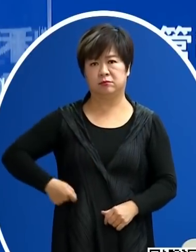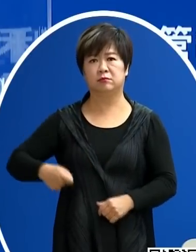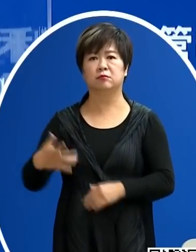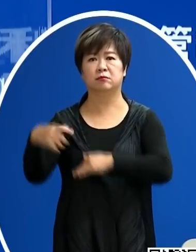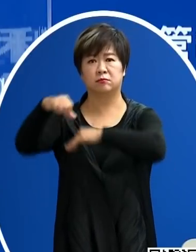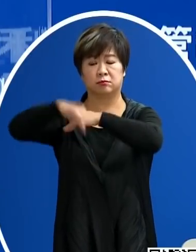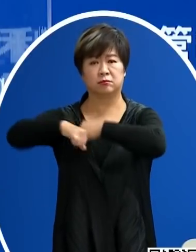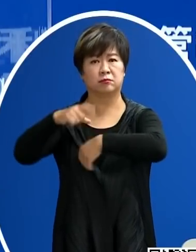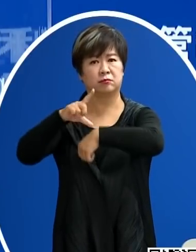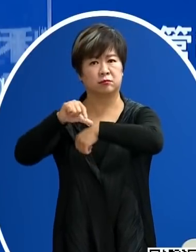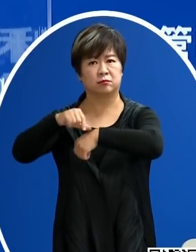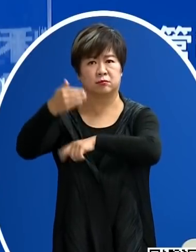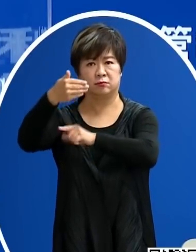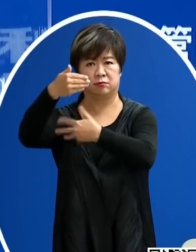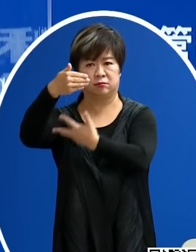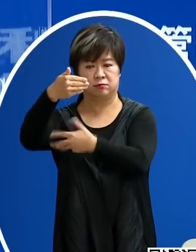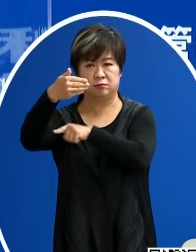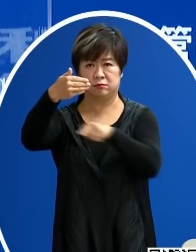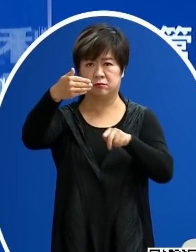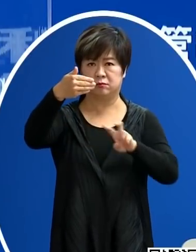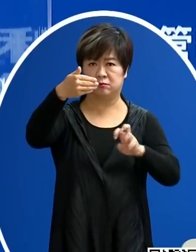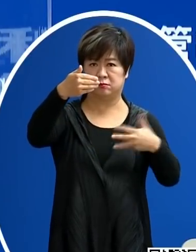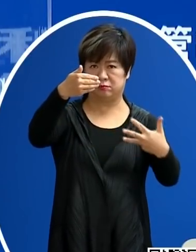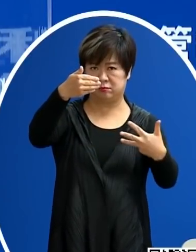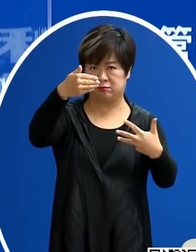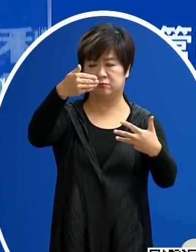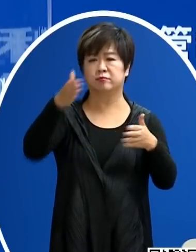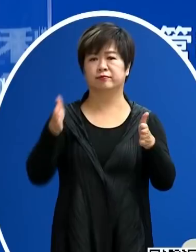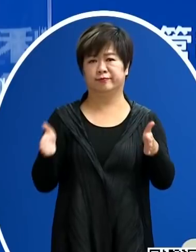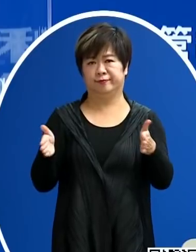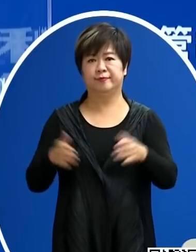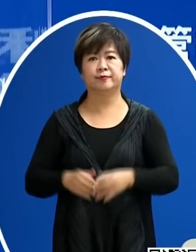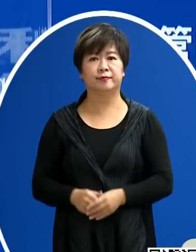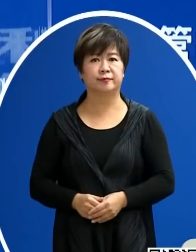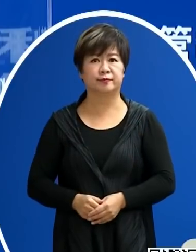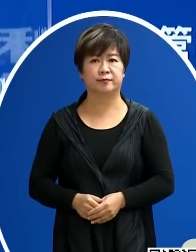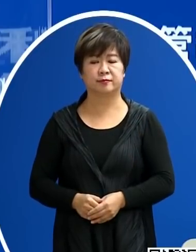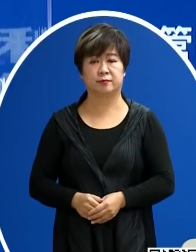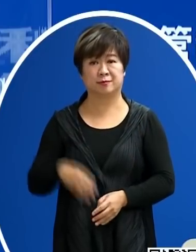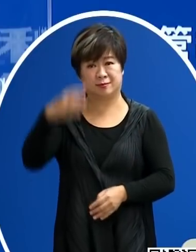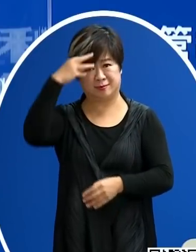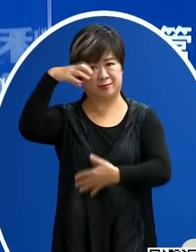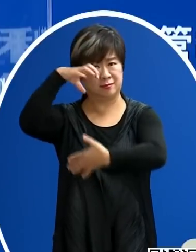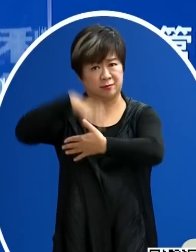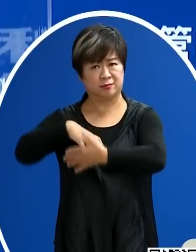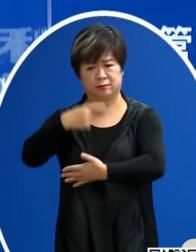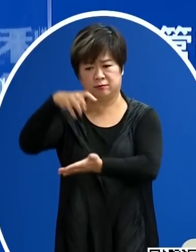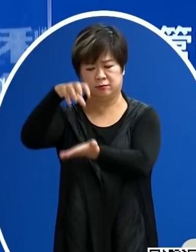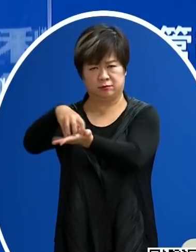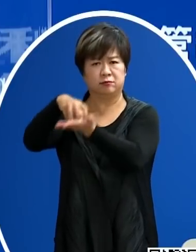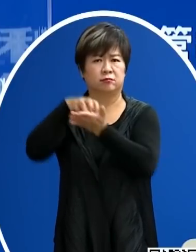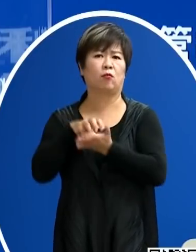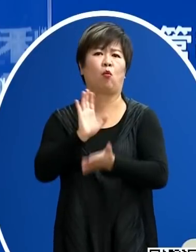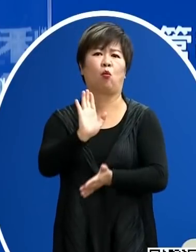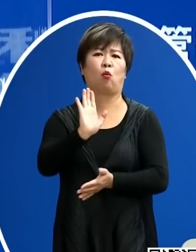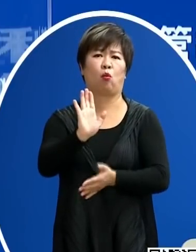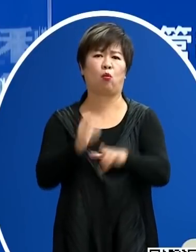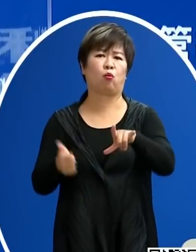境，哈入境时间是9月8号到9月28号，那都有三日内的检验阴性的报